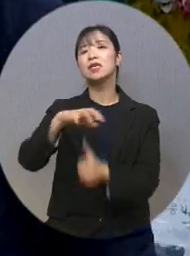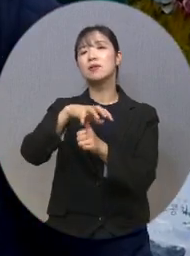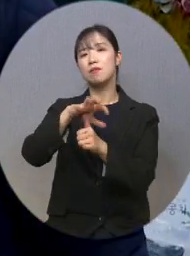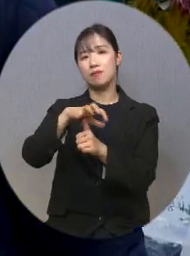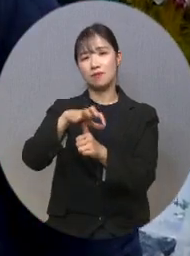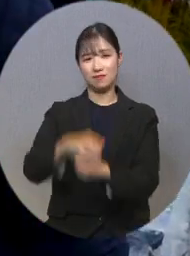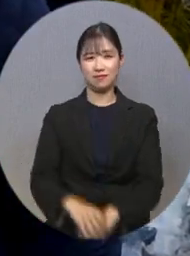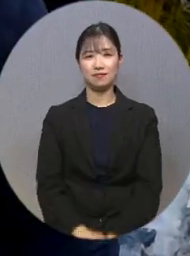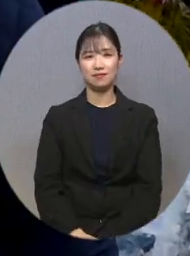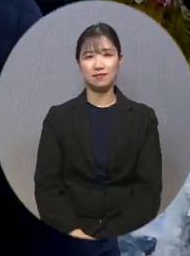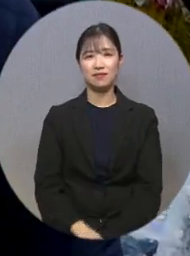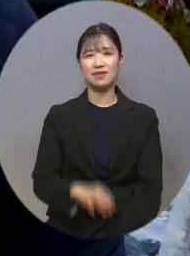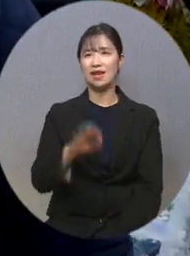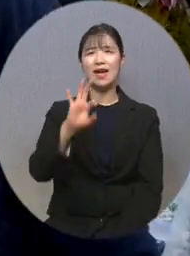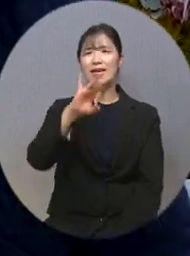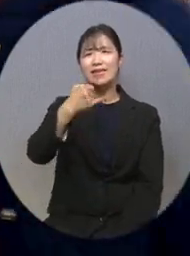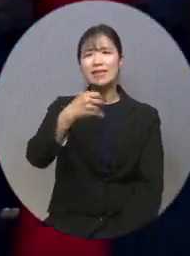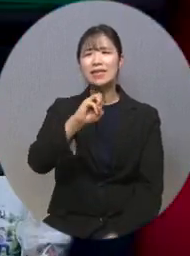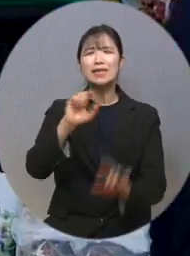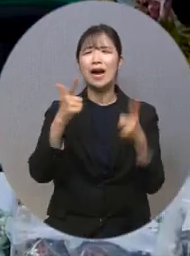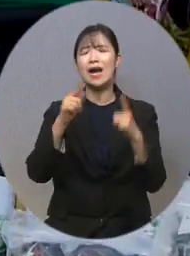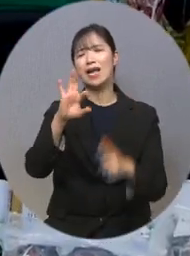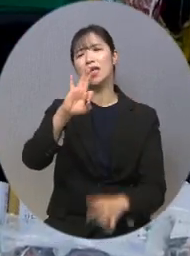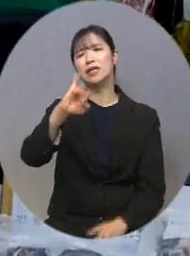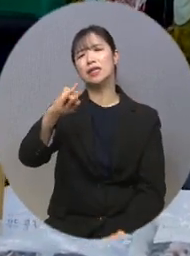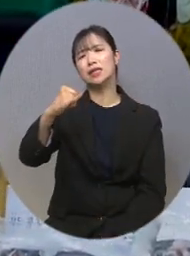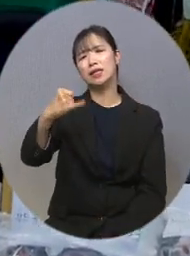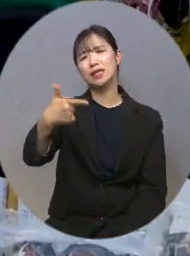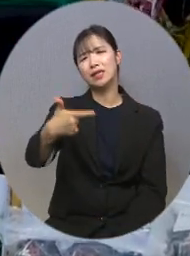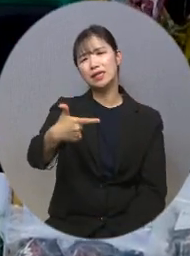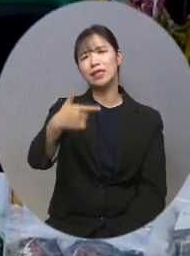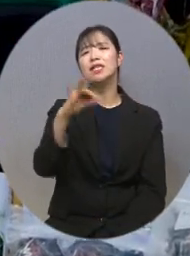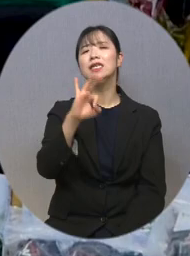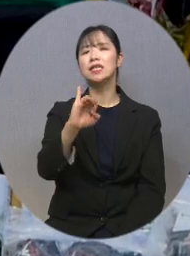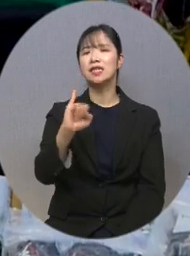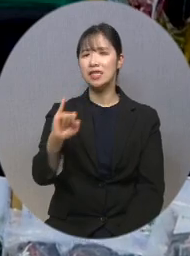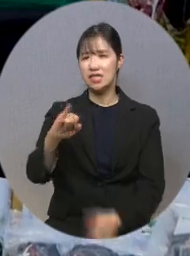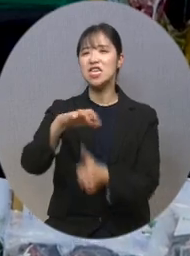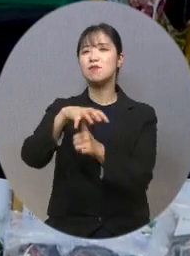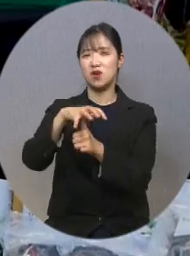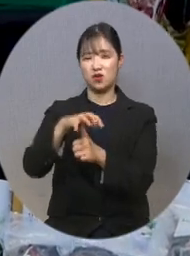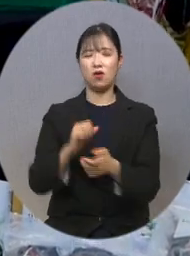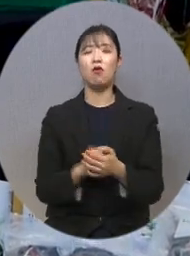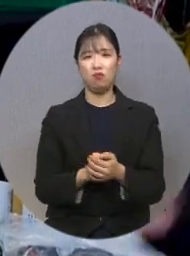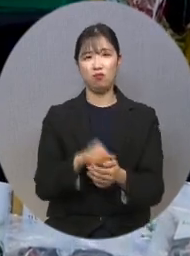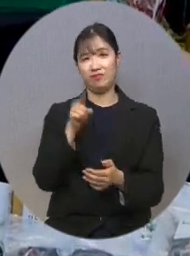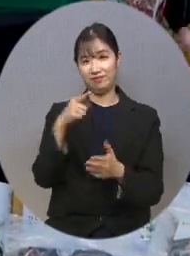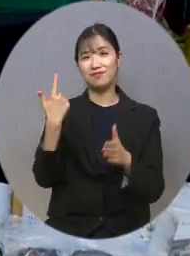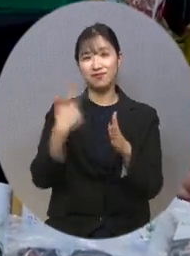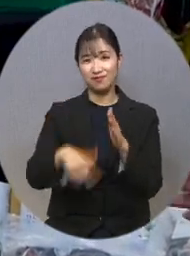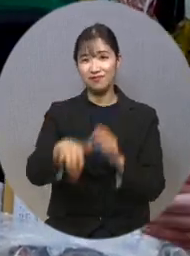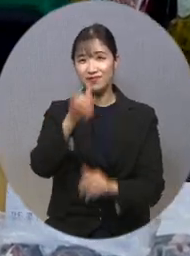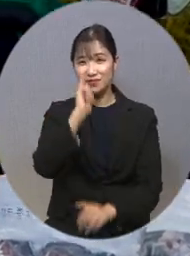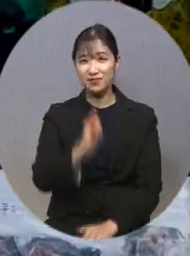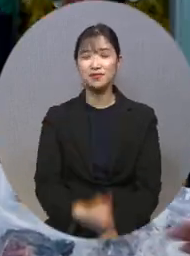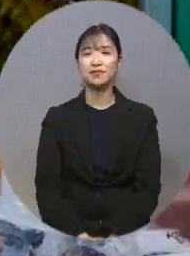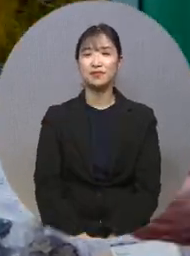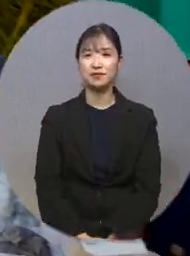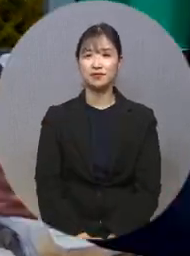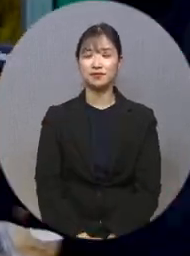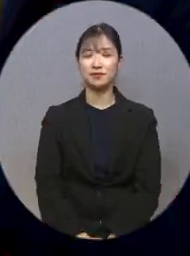은이버섯. 은이가 오. 아니라 은이. 은이. 은이버섯. 오, 은이버섯도 강진에 있습니다. 알겠습니다.